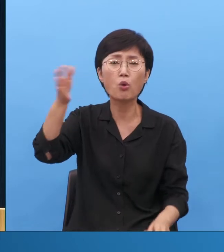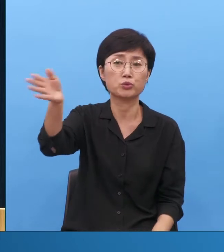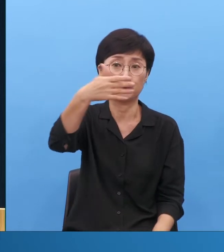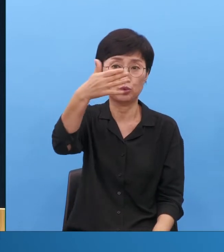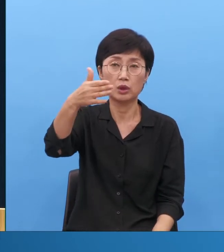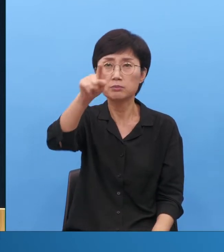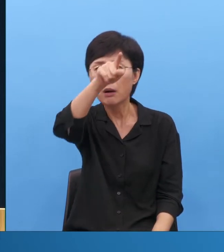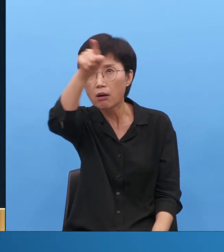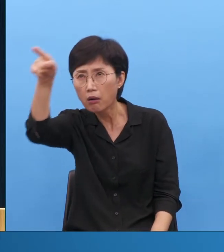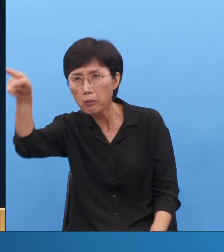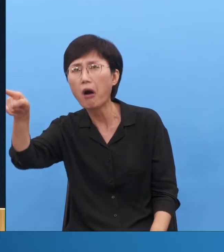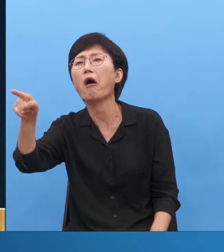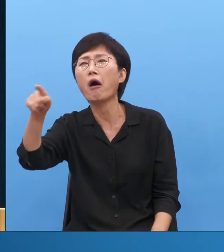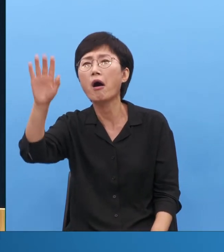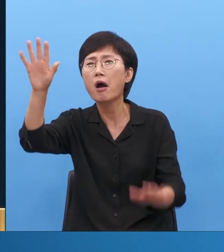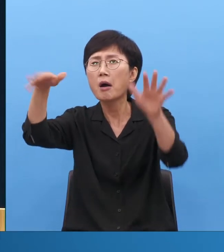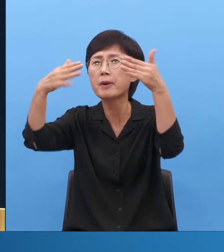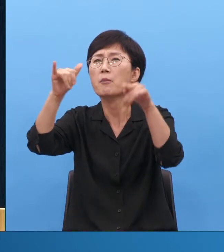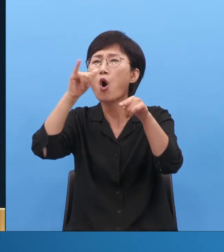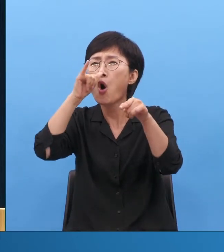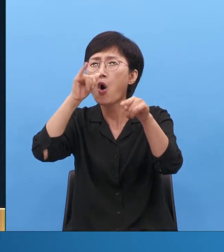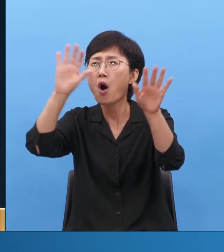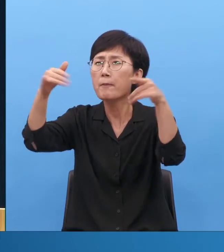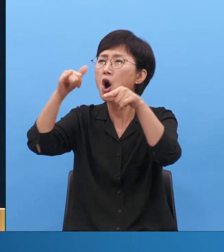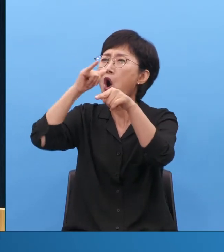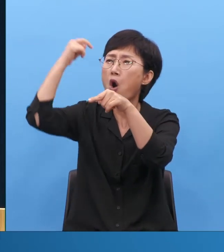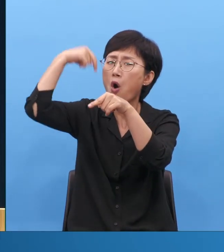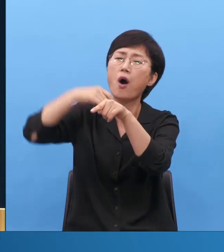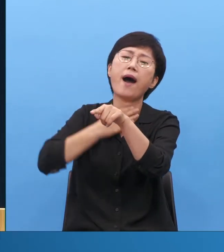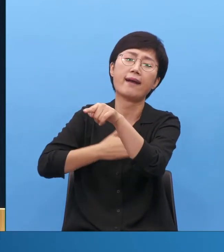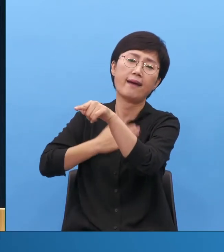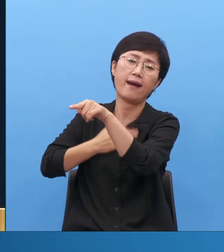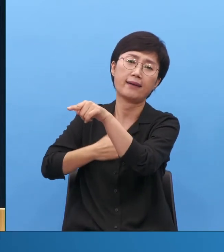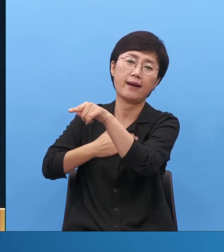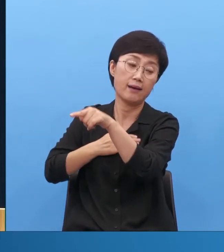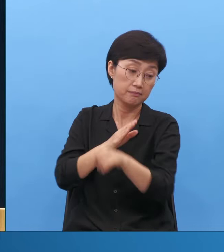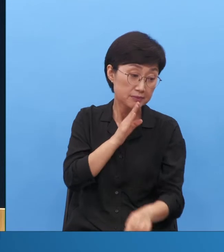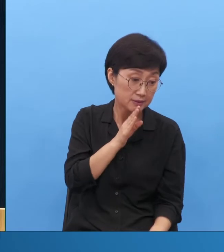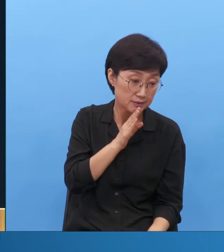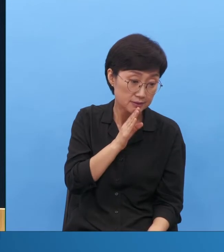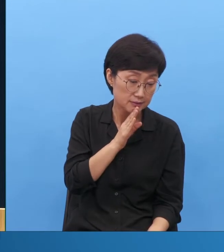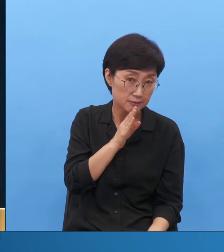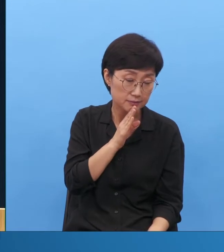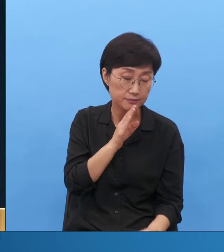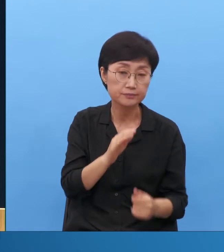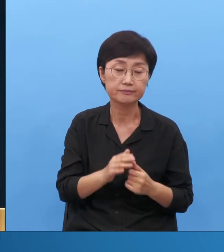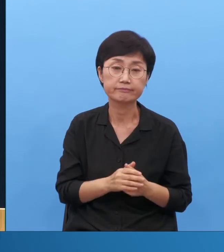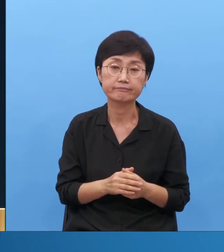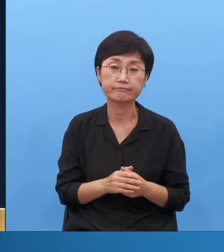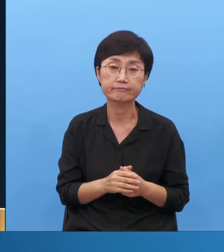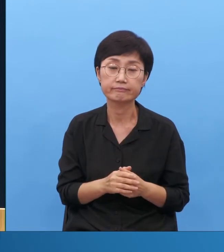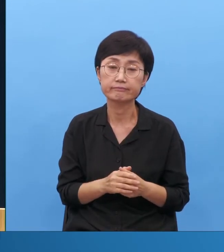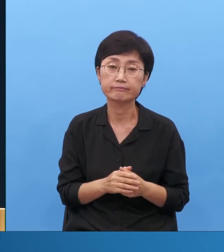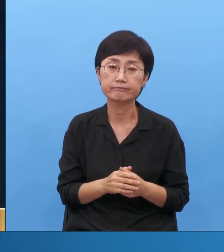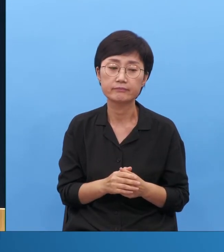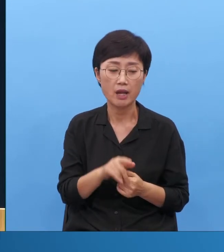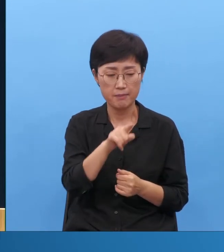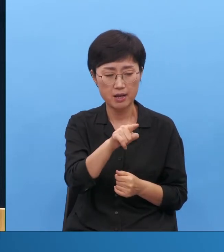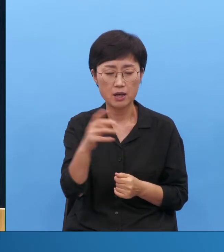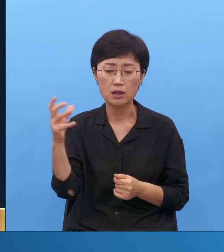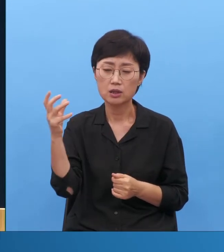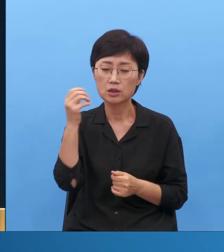질문한 거예요. And Jesus says, the wind blows where it wishes and you hear its sound, but you do not know where it comes from or where it goes. 그러면서 뭘 말씀하셨어요? And then what does he explain? 성령의